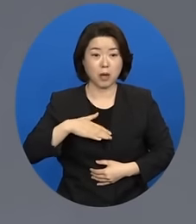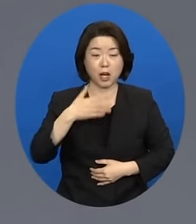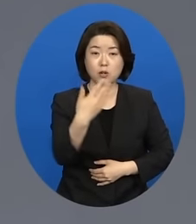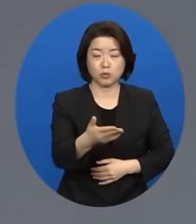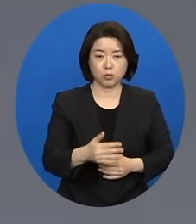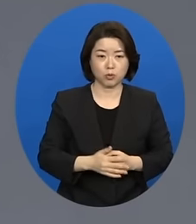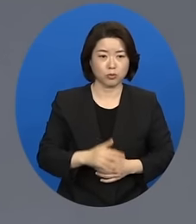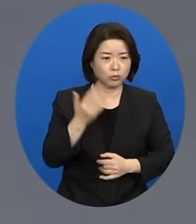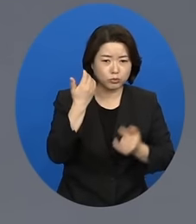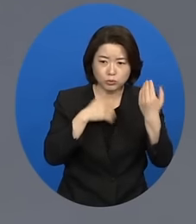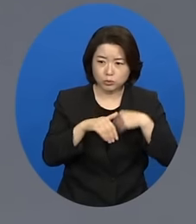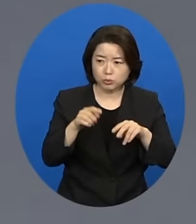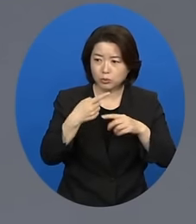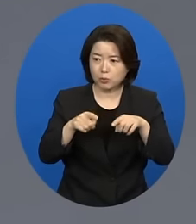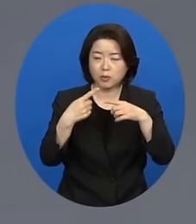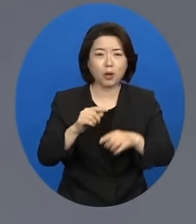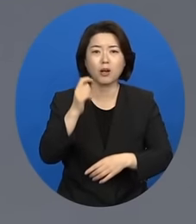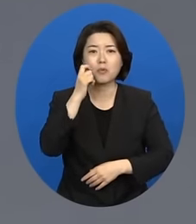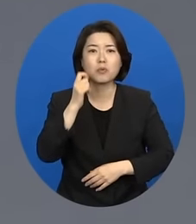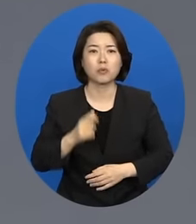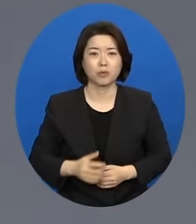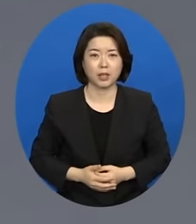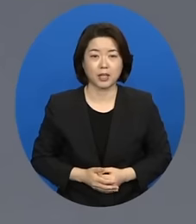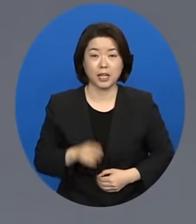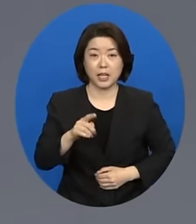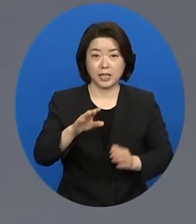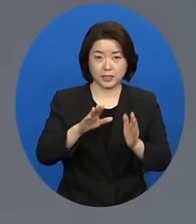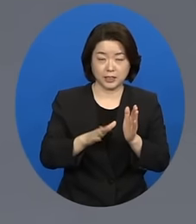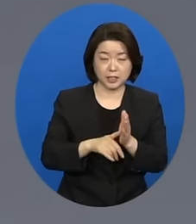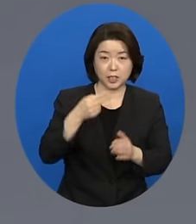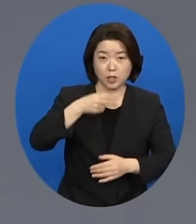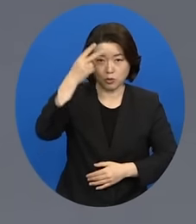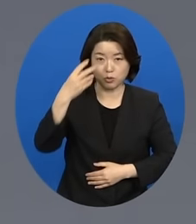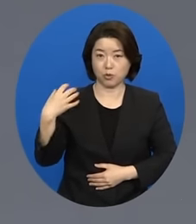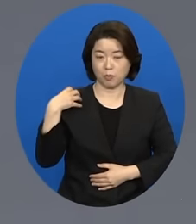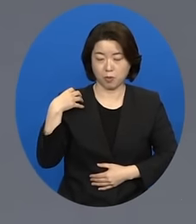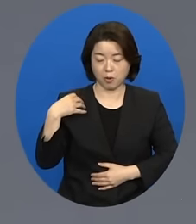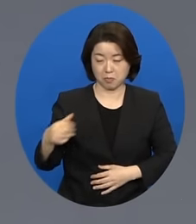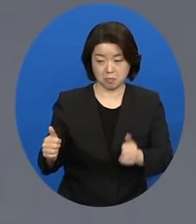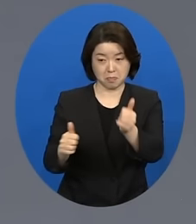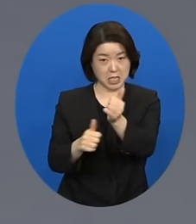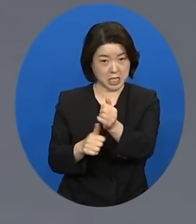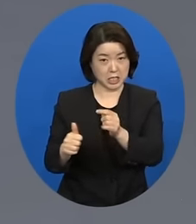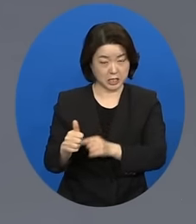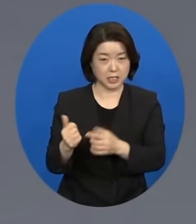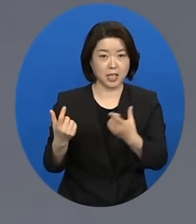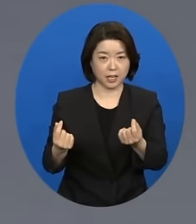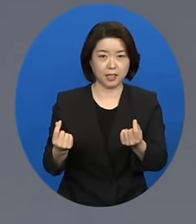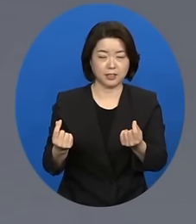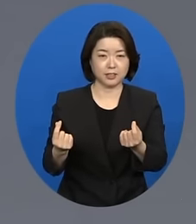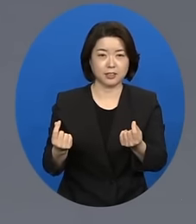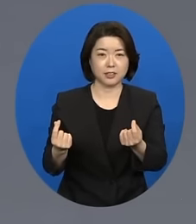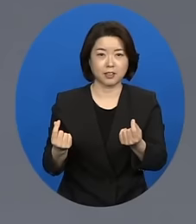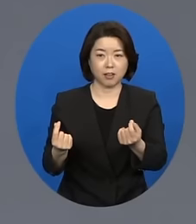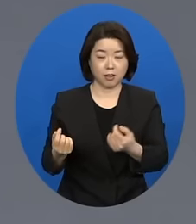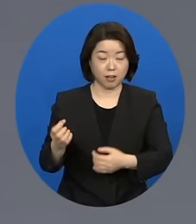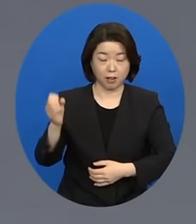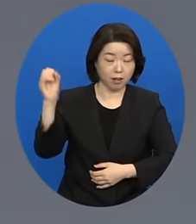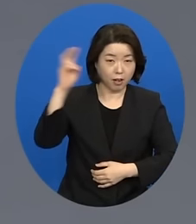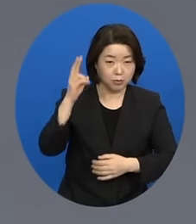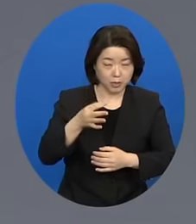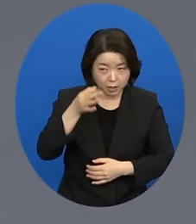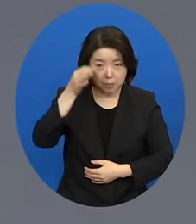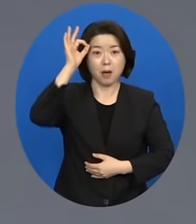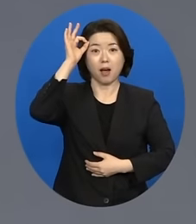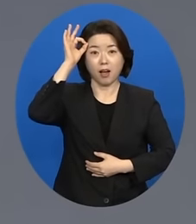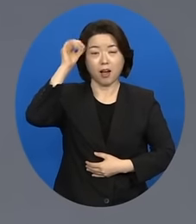아무도 해석한 사람이 없는 거예요. 근데 그때에 이제 술 맡은 관원장, 비서실장과 같은 그 사람이 문득 누가 생각이